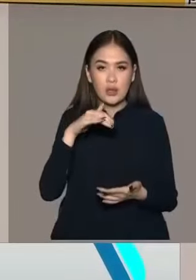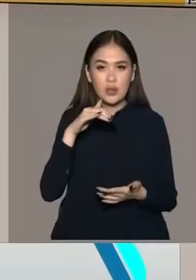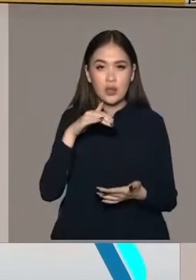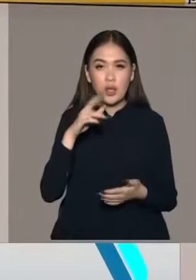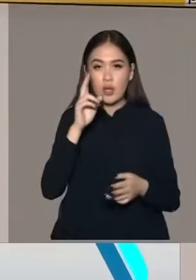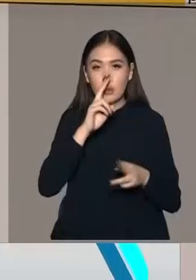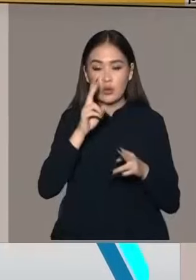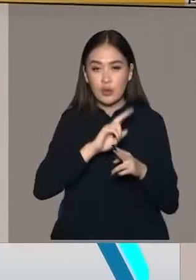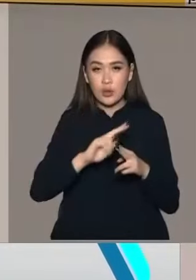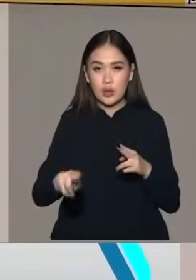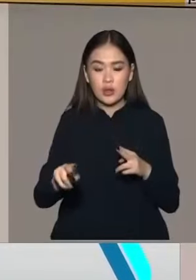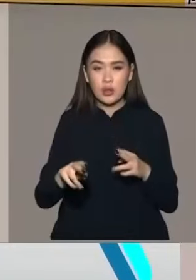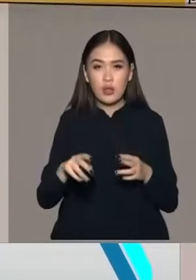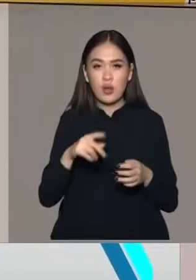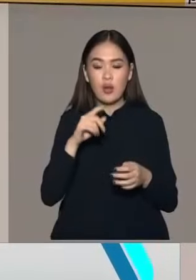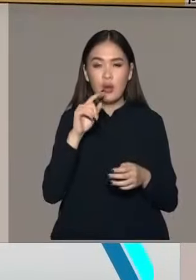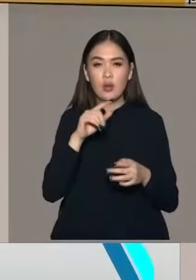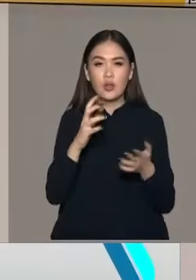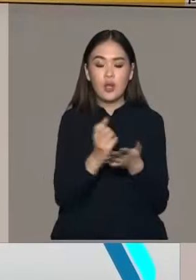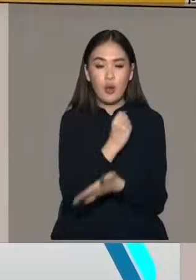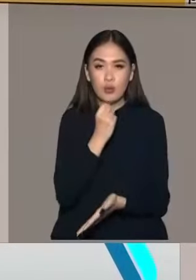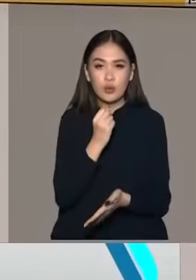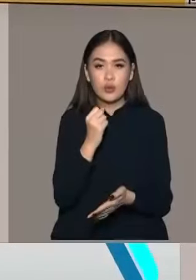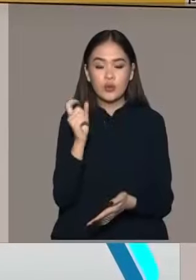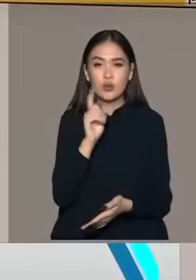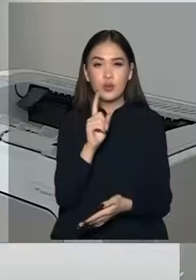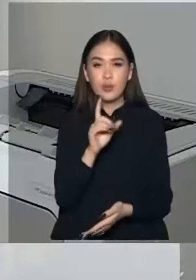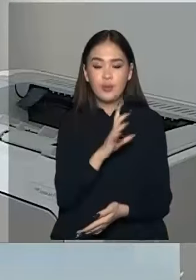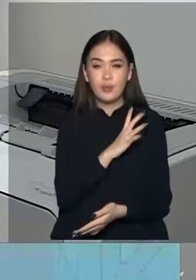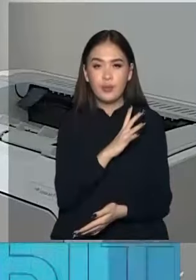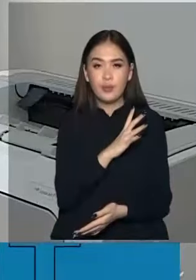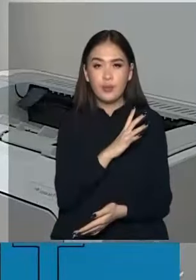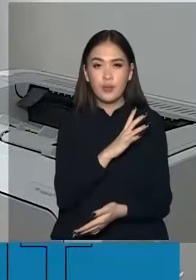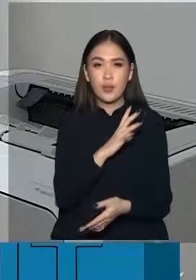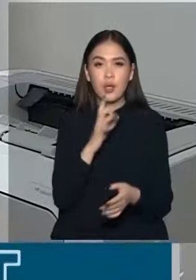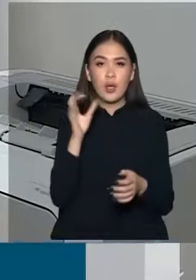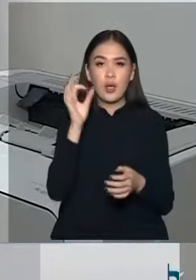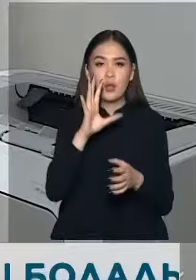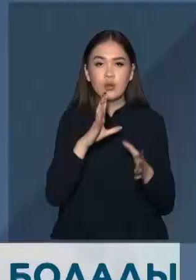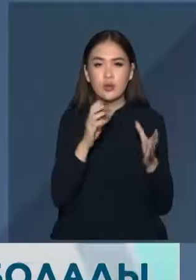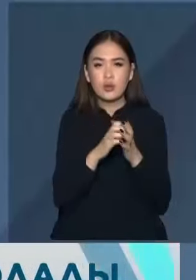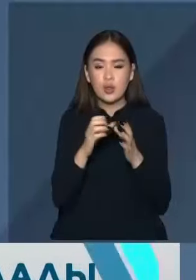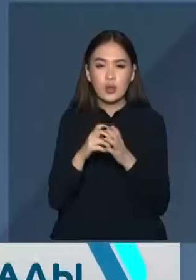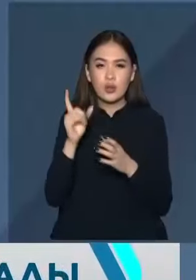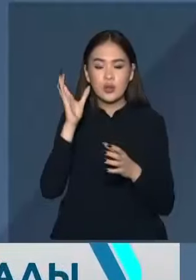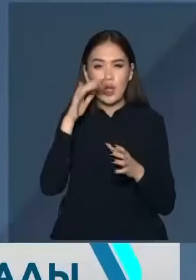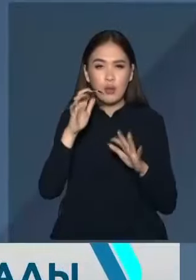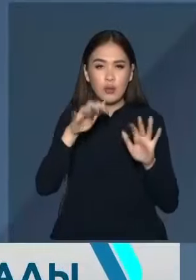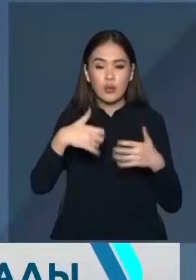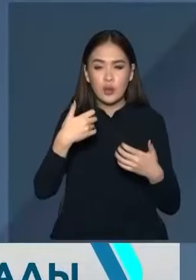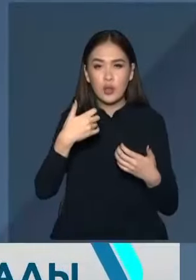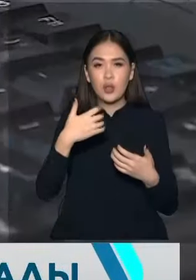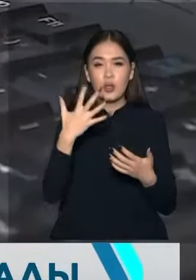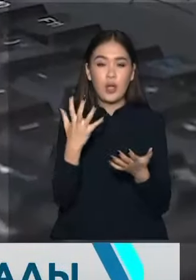иттер жоғалып кетсе, оларды тауып алу үшін, мысалы, біреу аулау тобыма не тағы біреулер иттерді тауып алатын